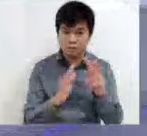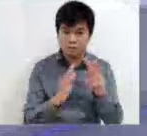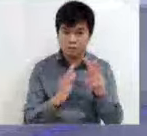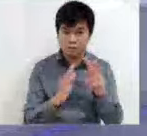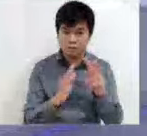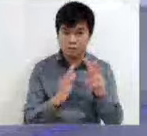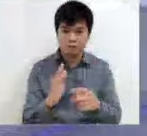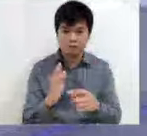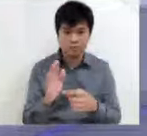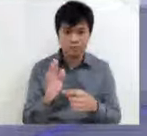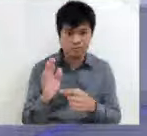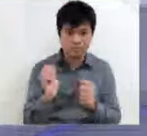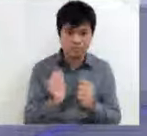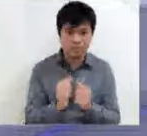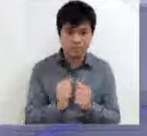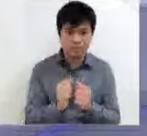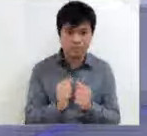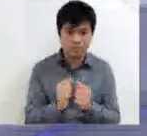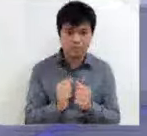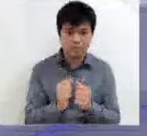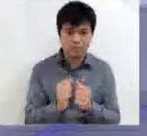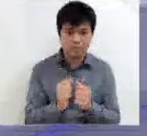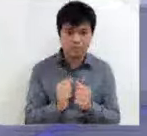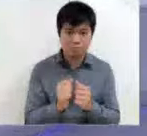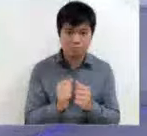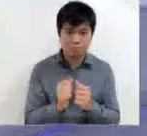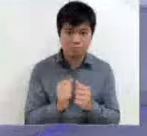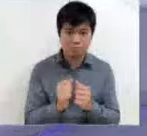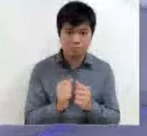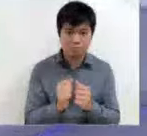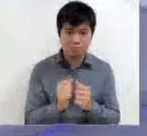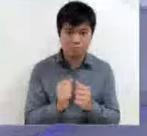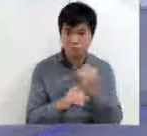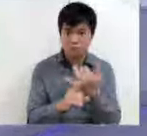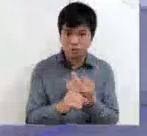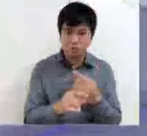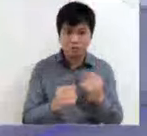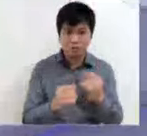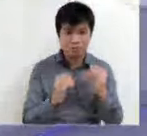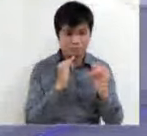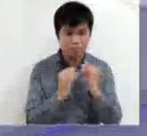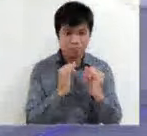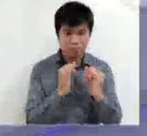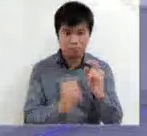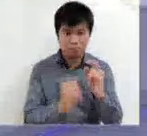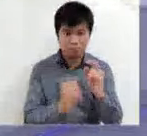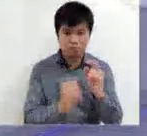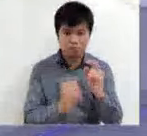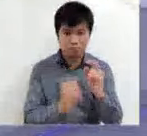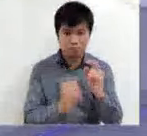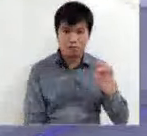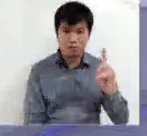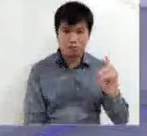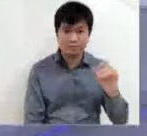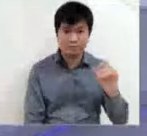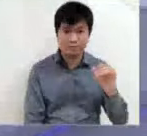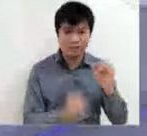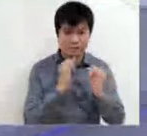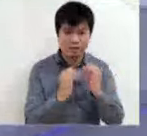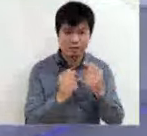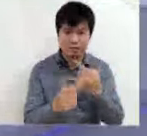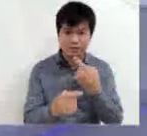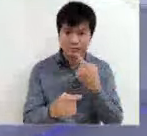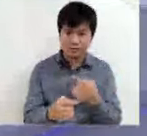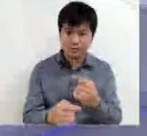Tapos itong Hunyo, kinatuwaan ng mga netizen ang pahayag ni Tom Holland sa isang interview, saying, "I have no